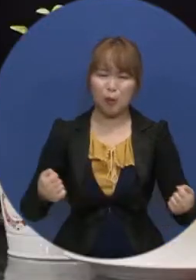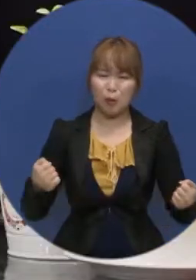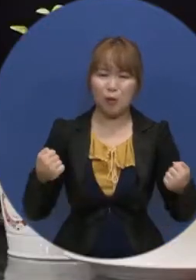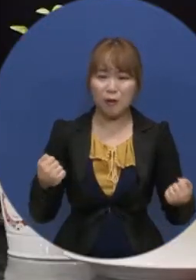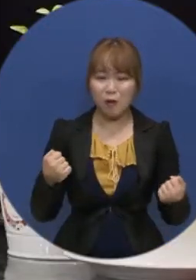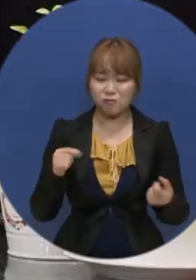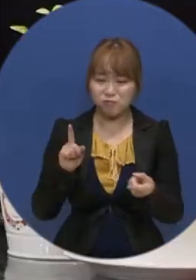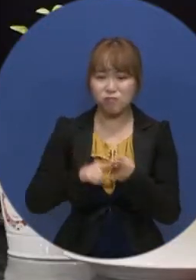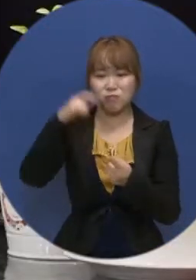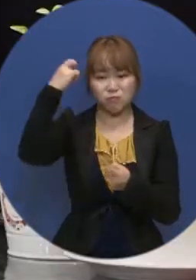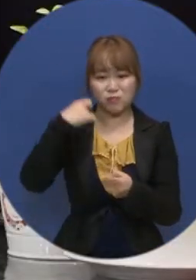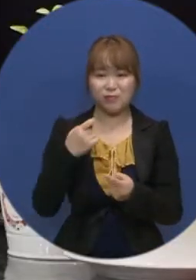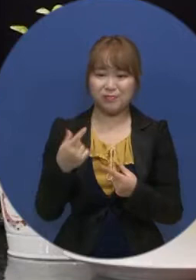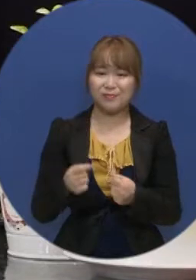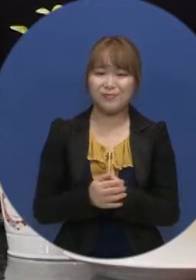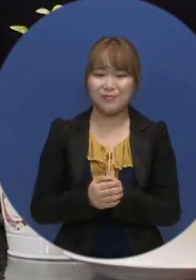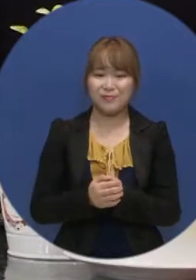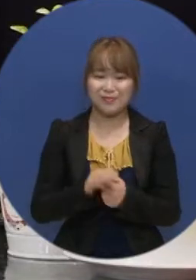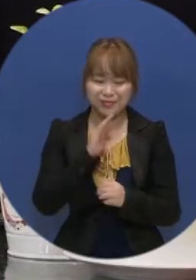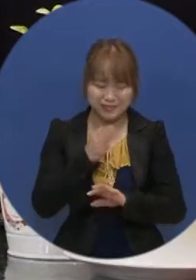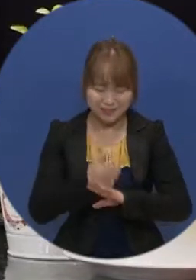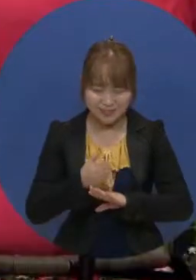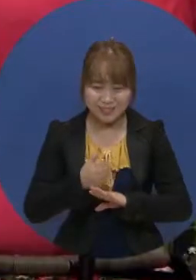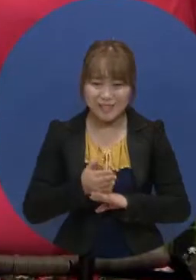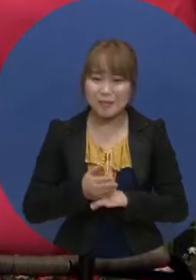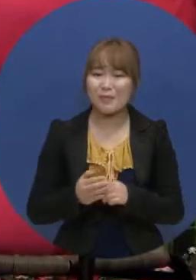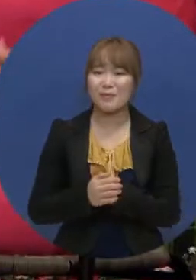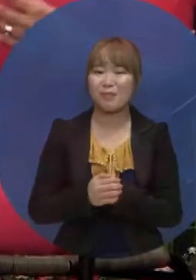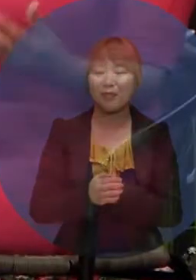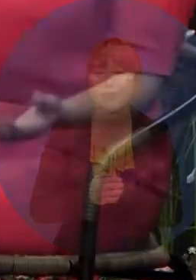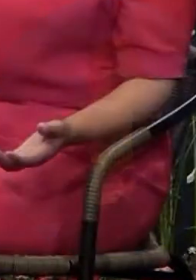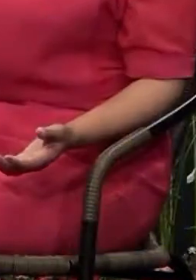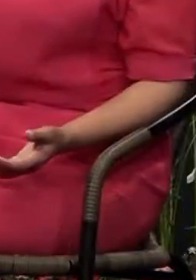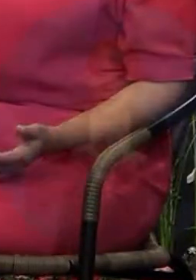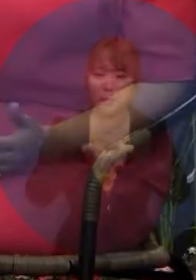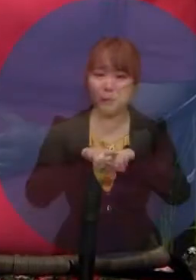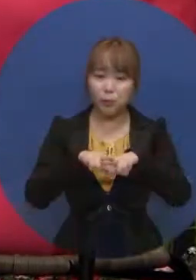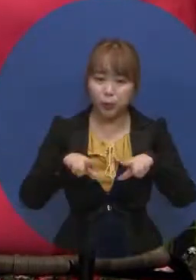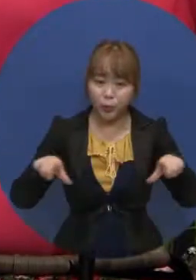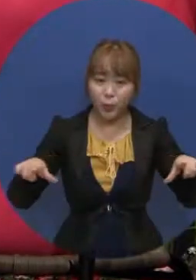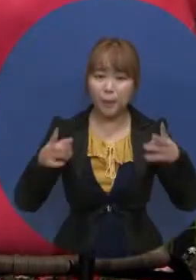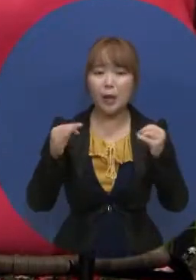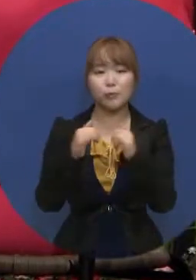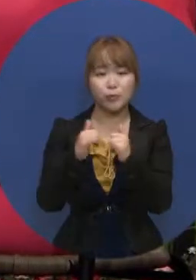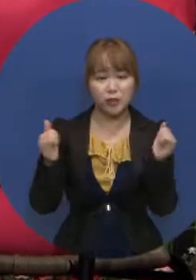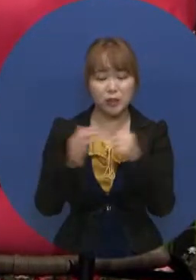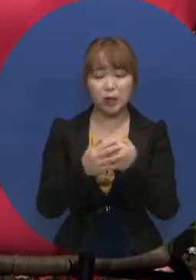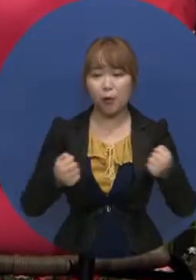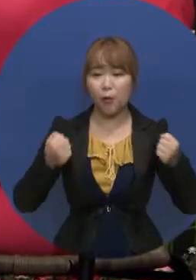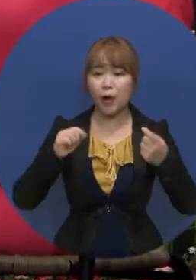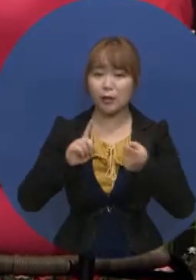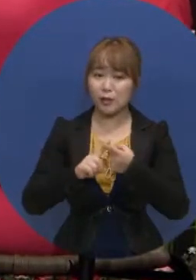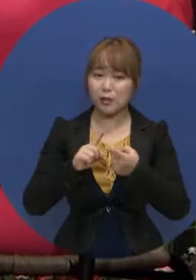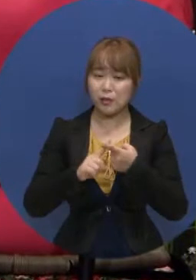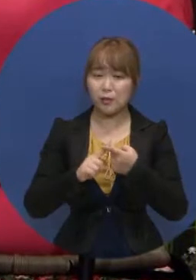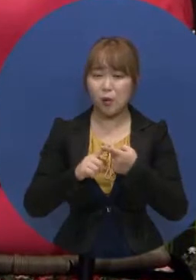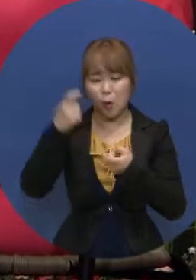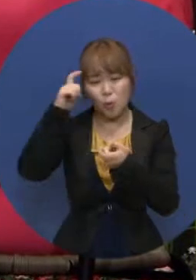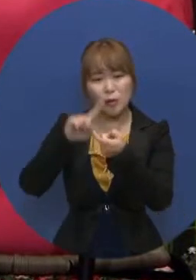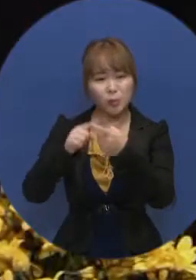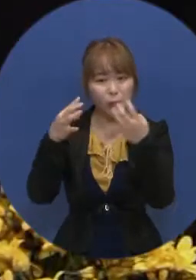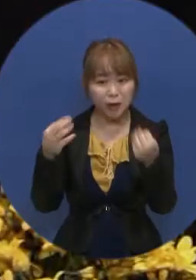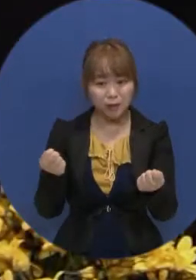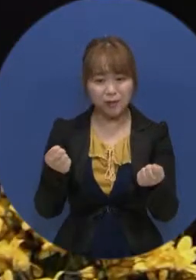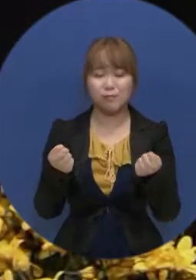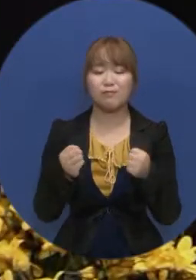이렇게 느껴져요. 아이고, 감사합니다. 네네. 네. 일반적으로 많은 분들이 건강에 대해서 많은 관심을 가지고